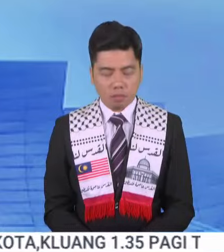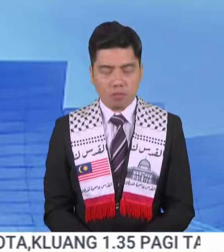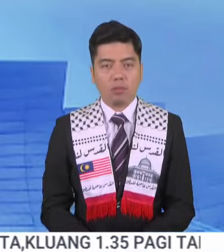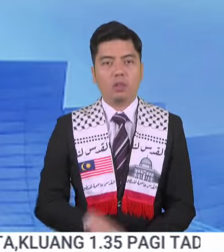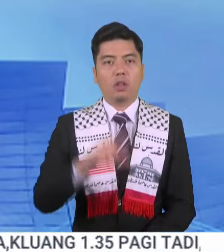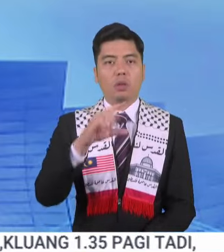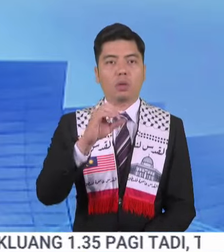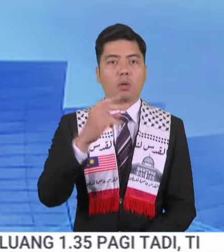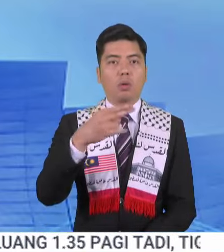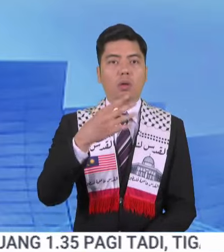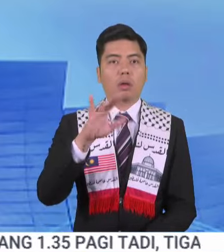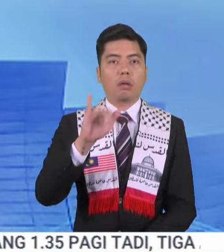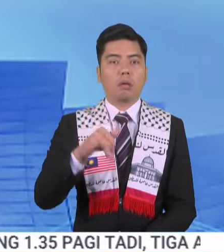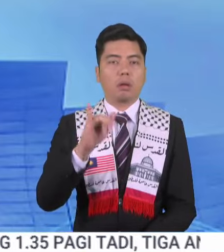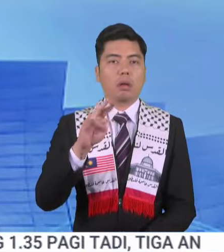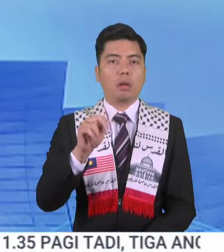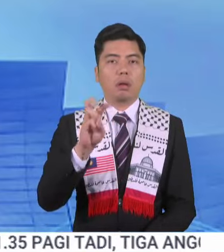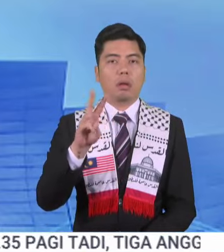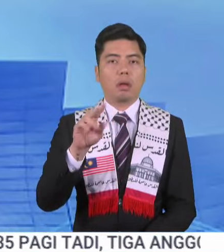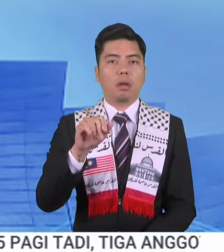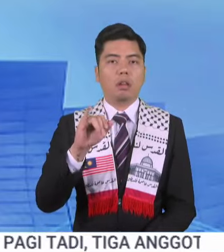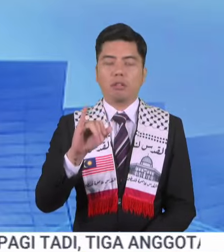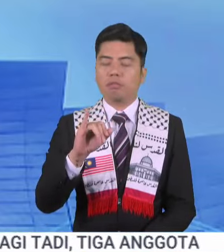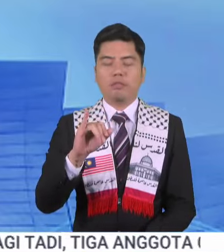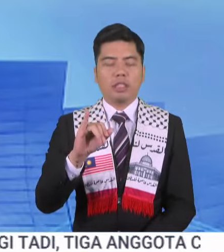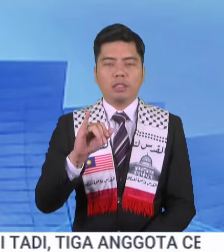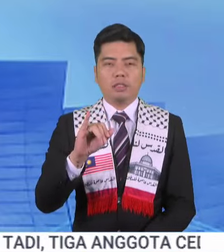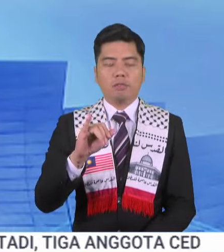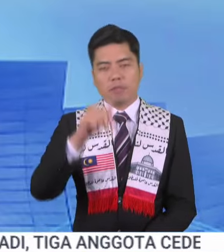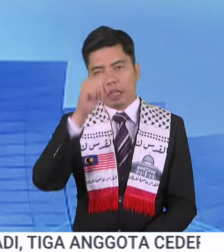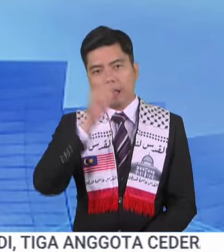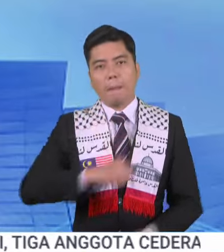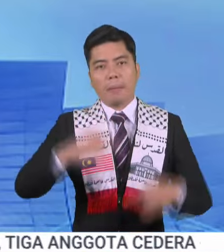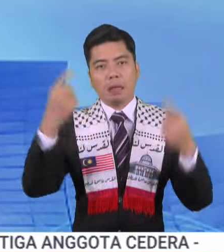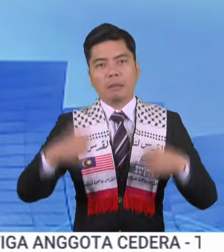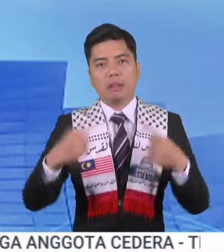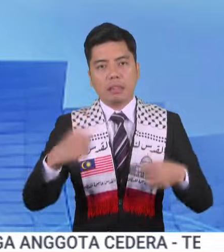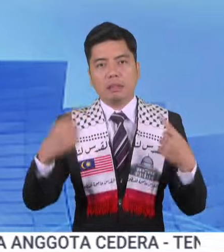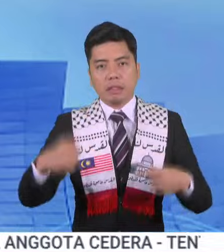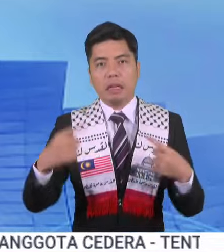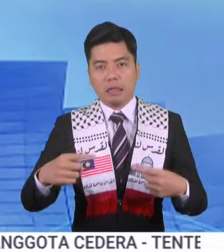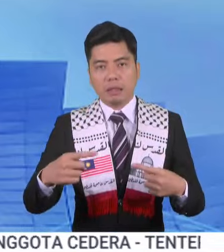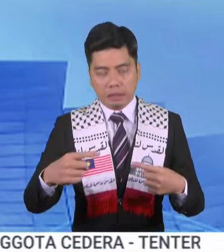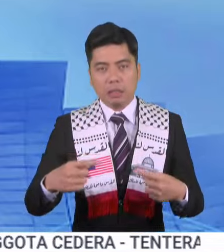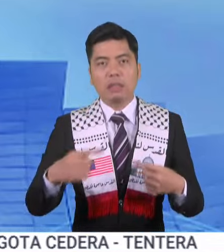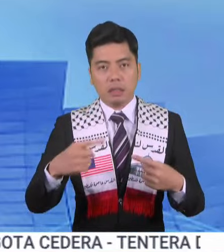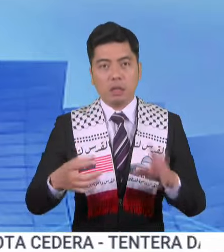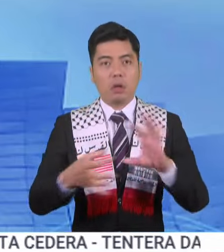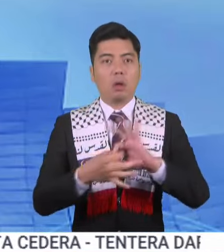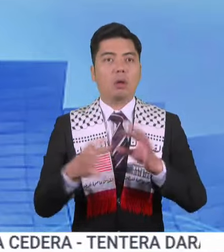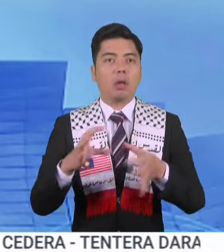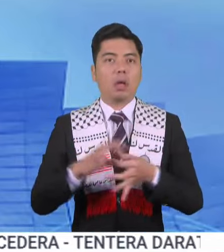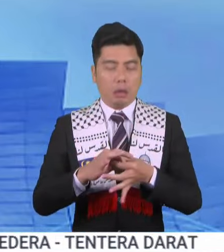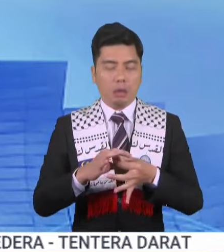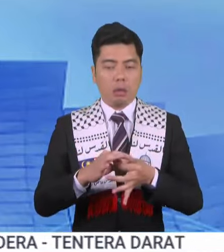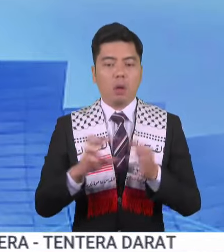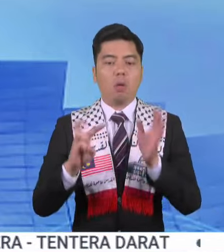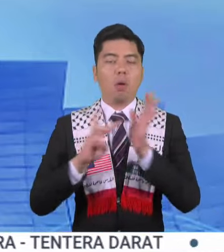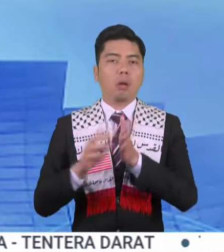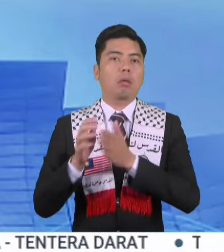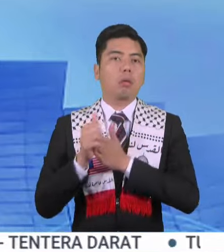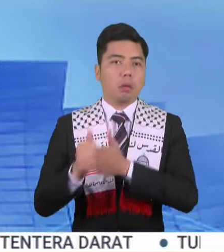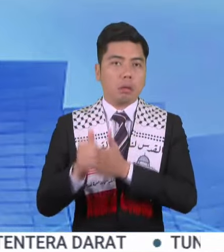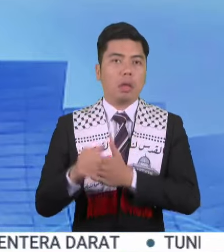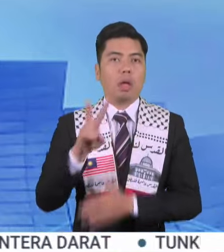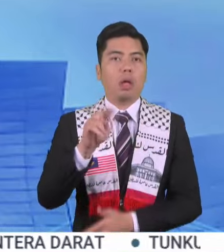Sementara itu, Goh Jin Wei terpaksa akur untuk bertanding di Sukan Olimpik Paris 2024 tanpa jurulatihnya,